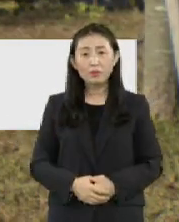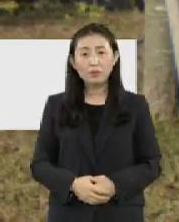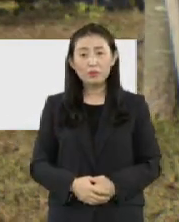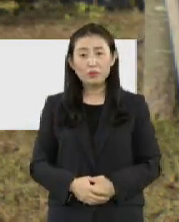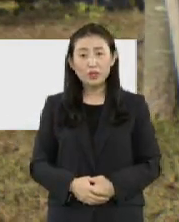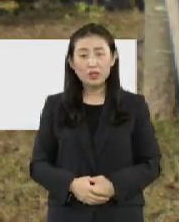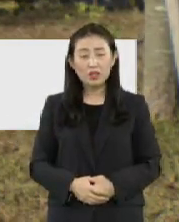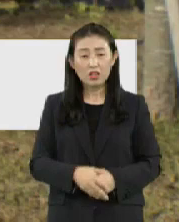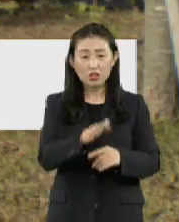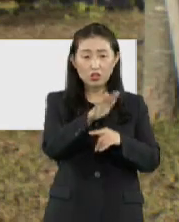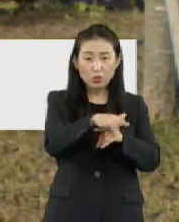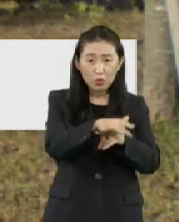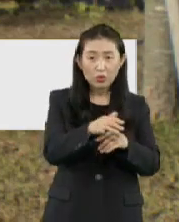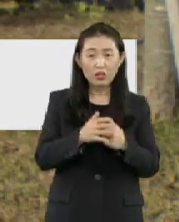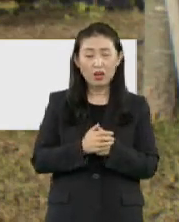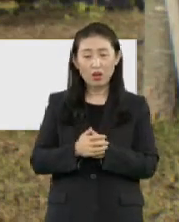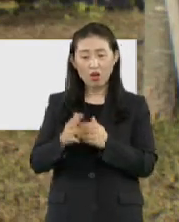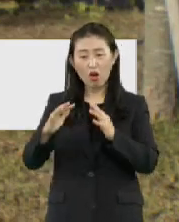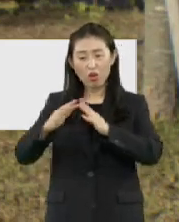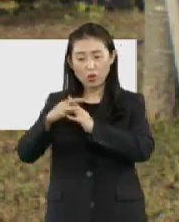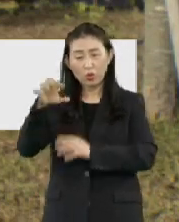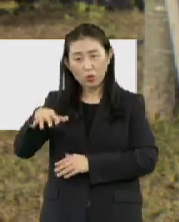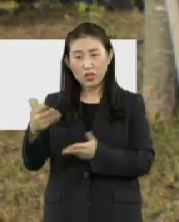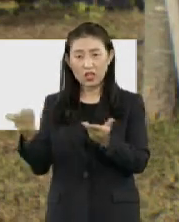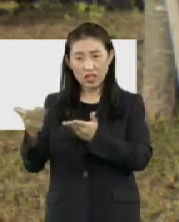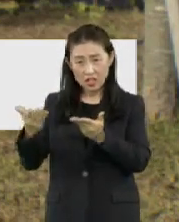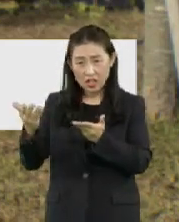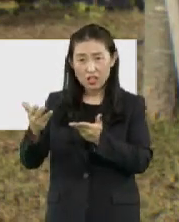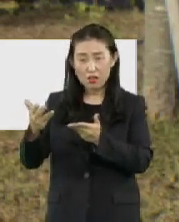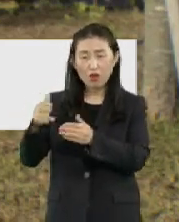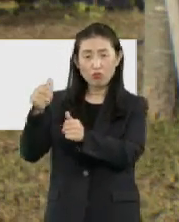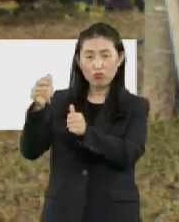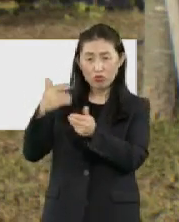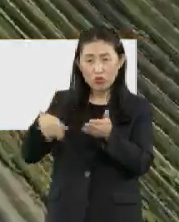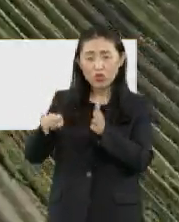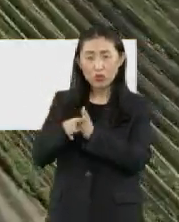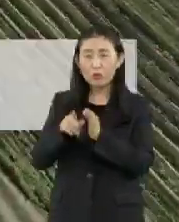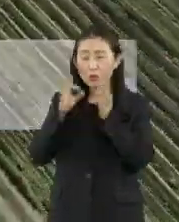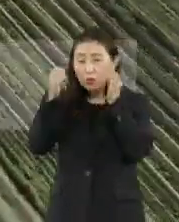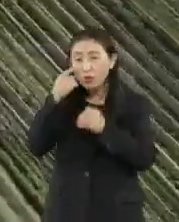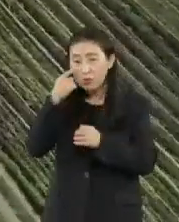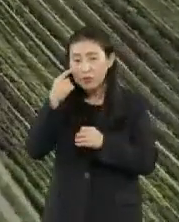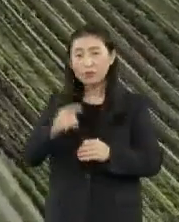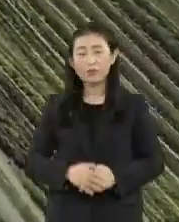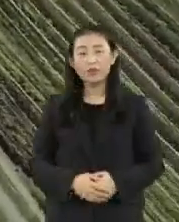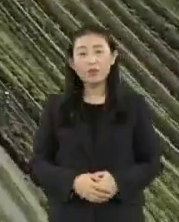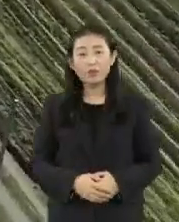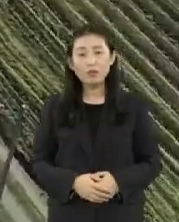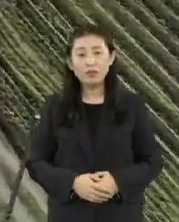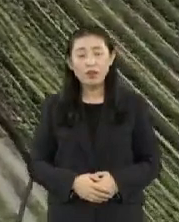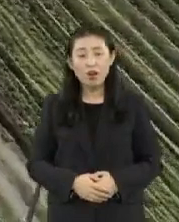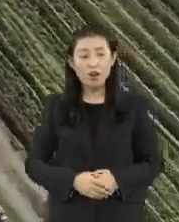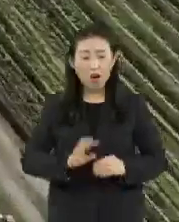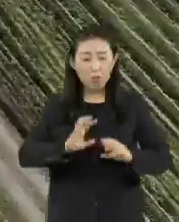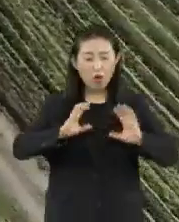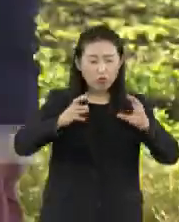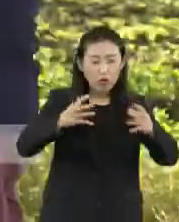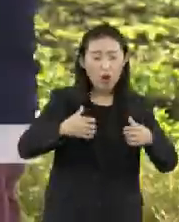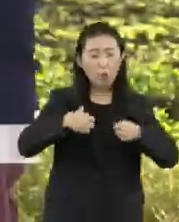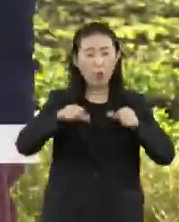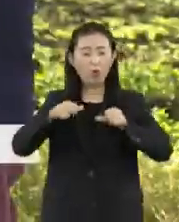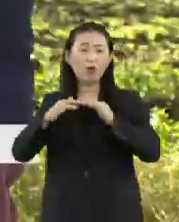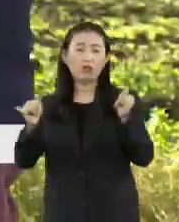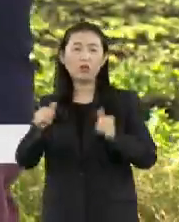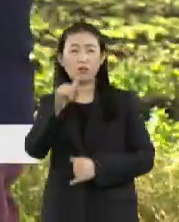우리가 농촌이라든가 산업 현장에 일할 수 있도록 성과를 내도록 하겠습니다. 일부에서는 수학을 포기하는